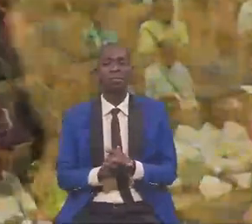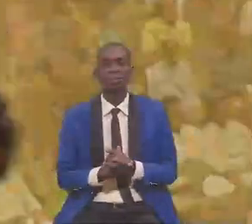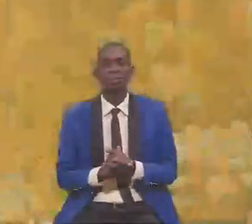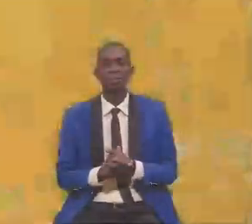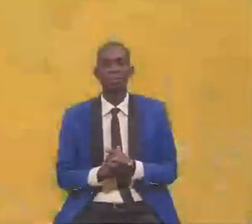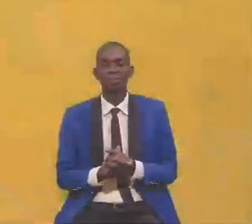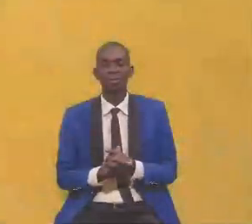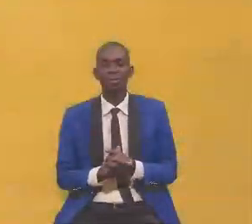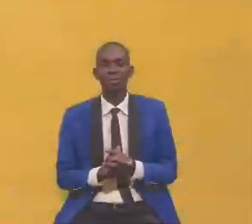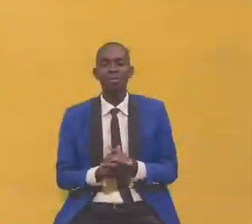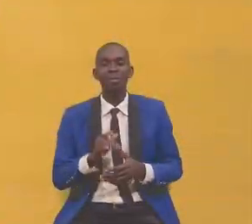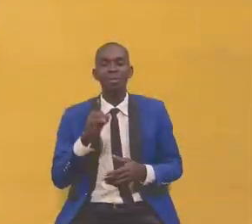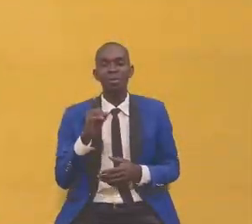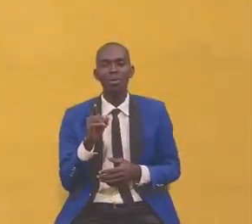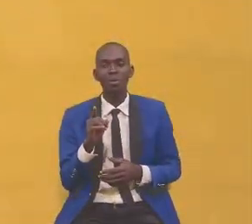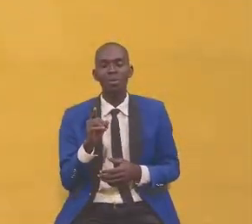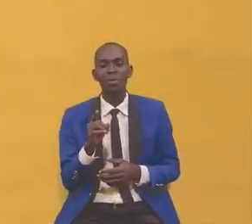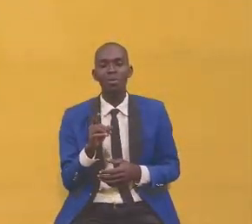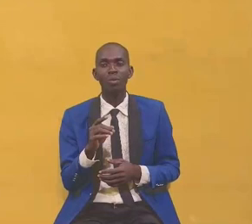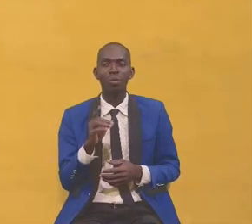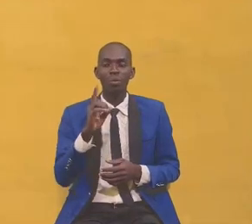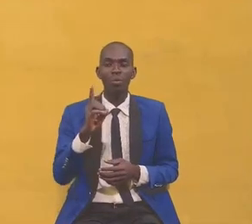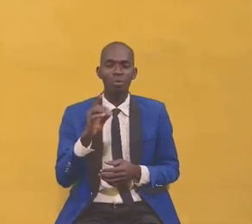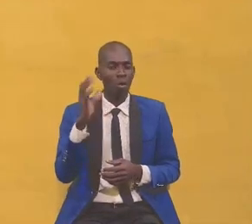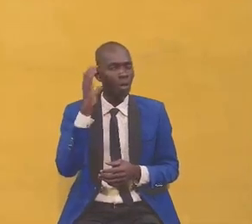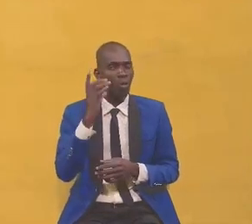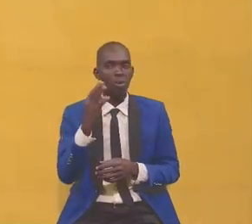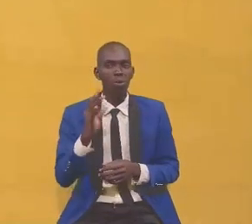Il y a un de nos dirigeants qui a modéré l'autre fois.